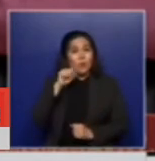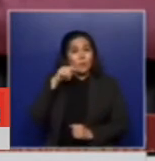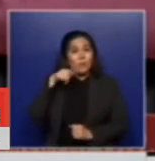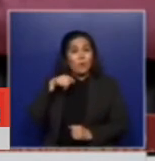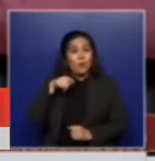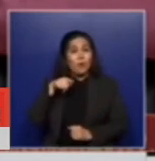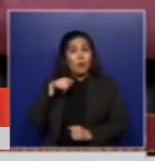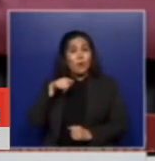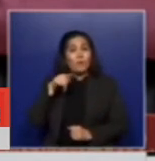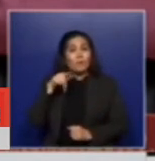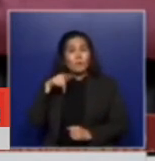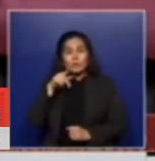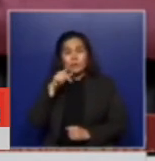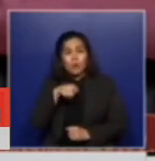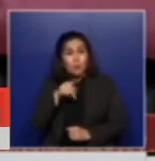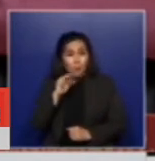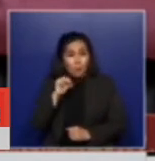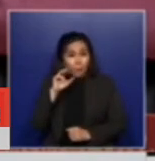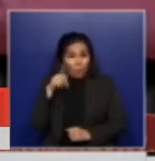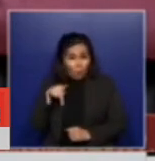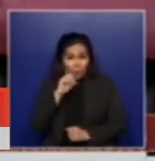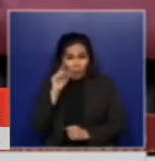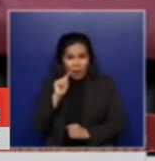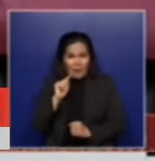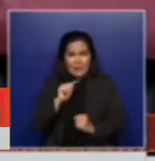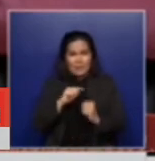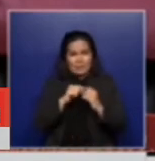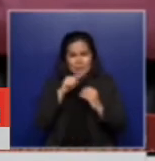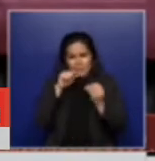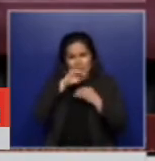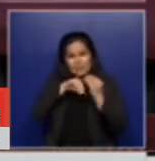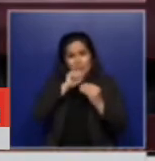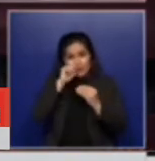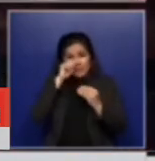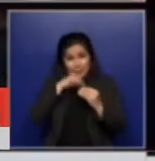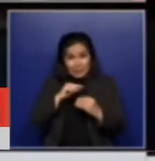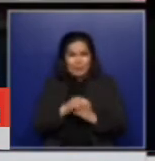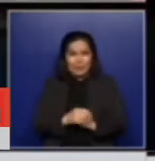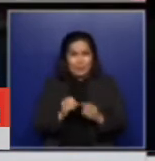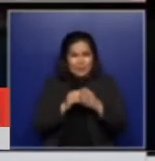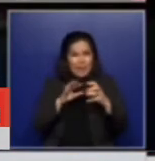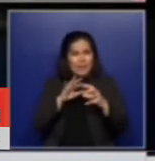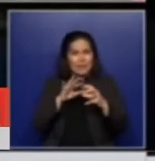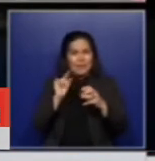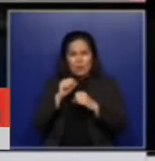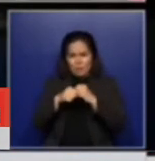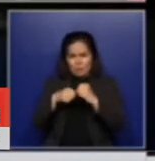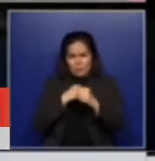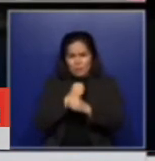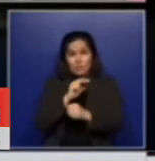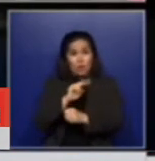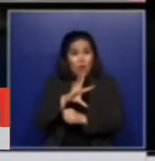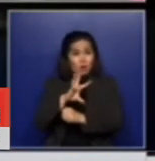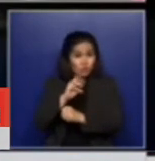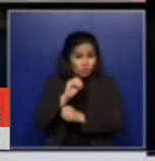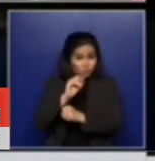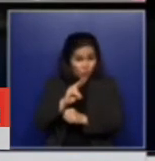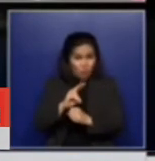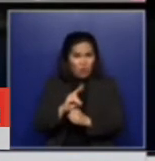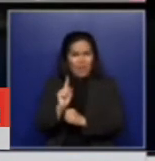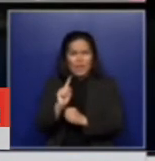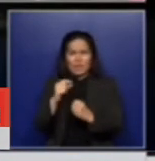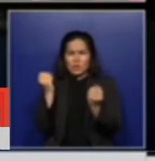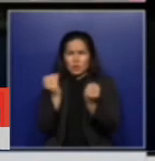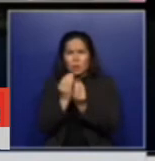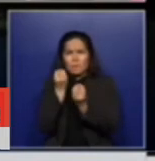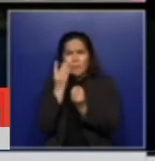ศรษฐกิจไทยขยายตัวร้อยละ 2.4 ทั้งปีนะครับของปี62เนี่ยภาคที่ได้รับผลกระทบมากที่สุดคือส่งออกและการท่